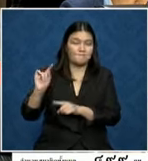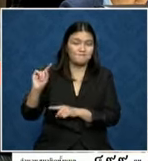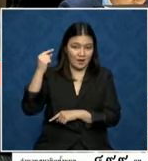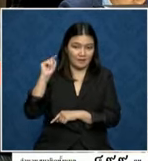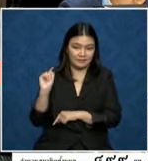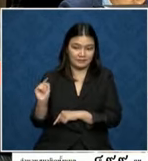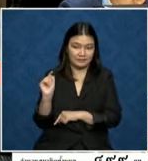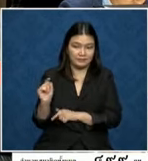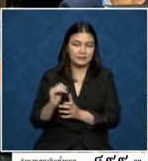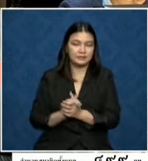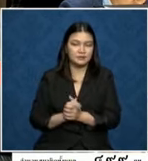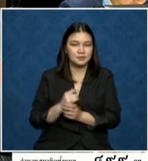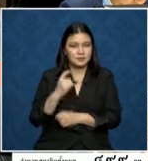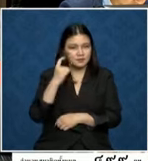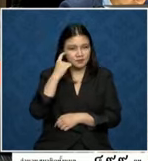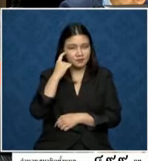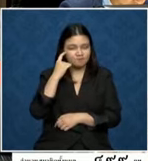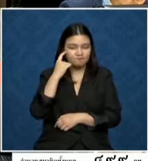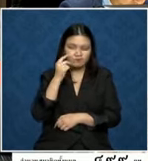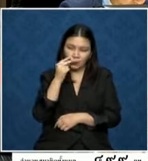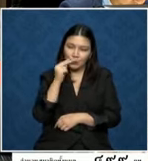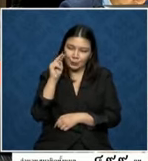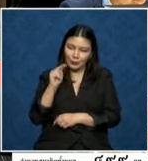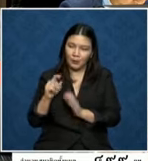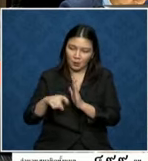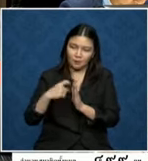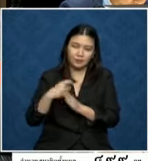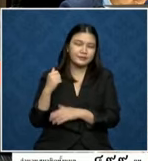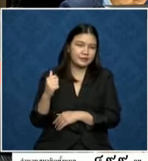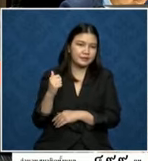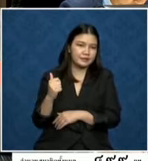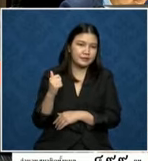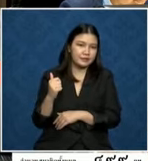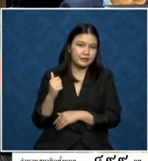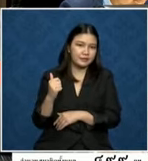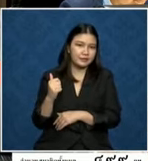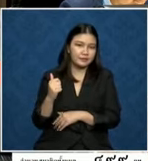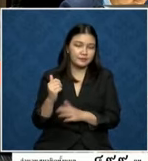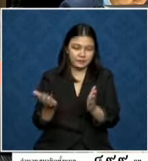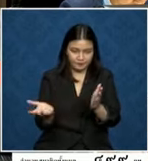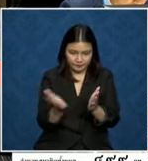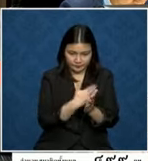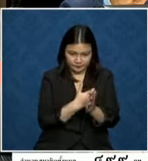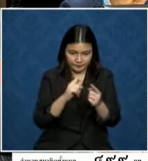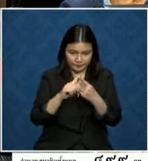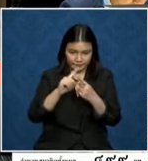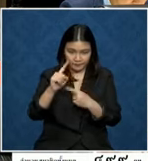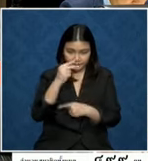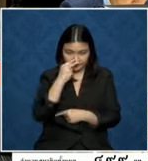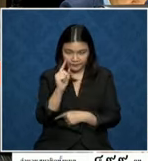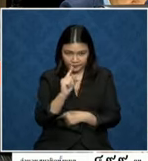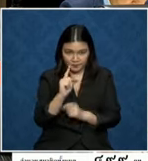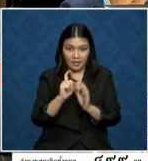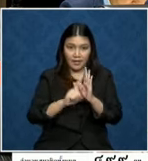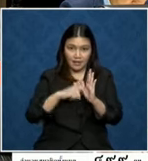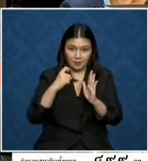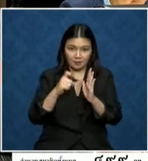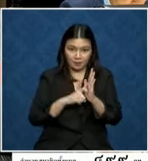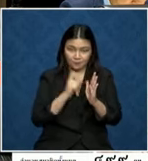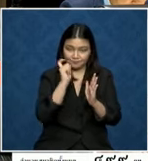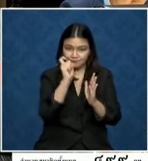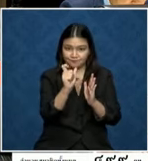มถือว่าฟังได้มีเหตุมีผลผมเปิดไปดูส่วนที่1ครับหลักการและเหตุผล